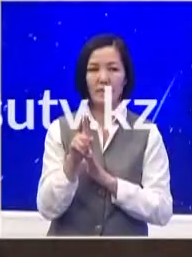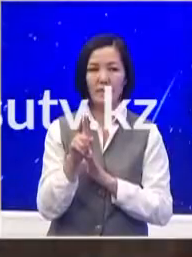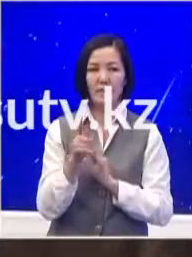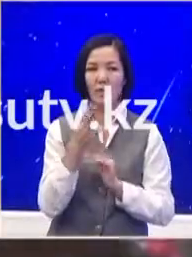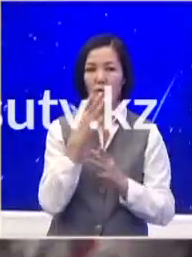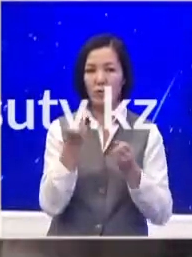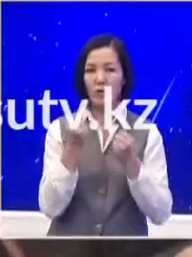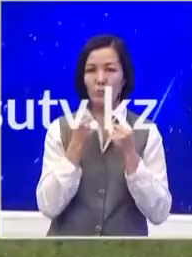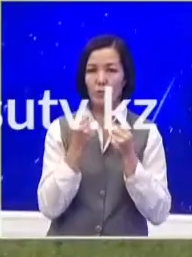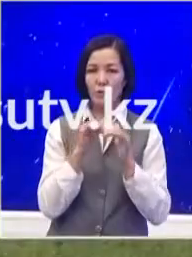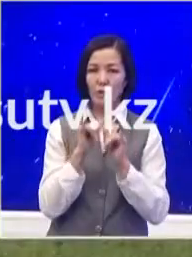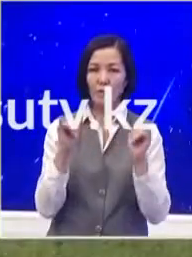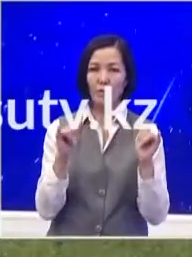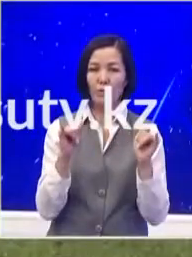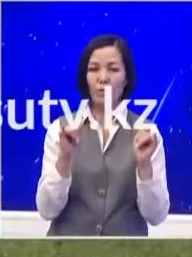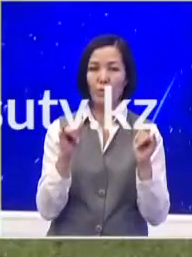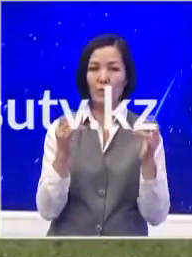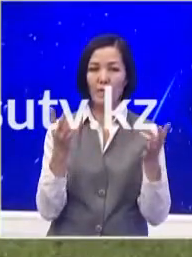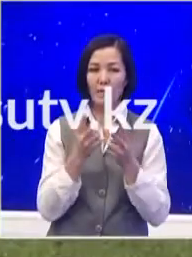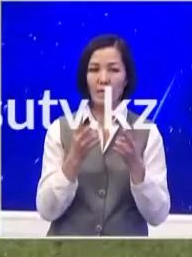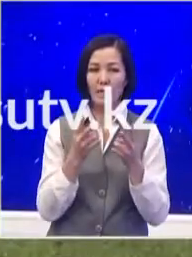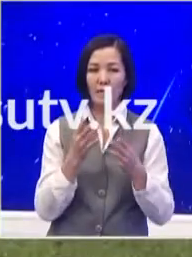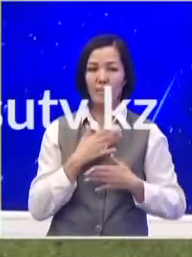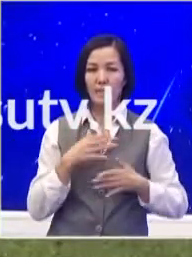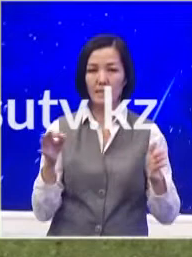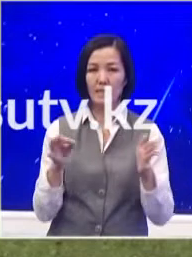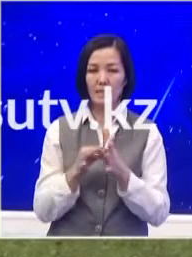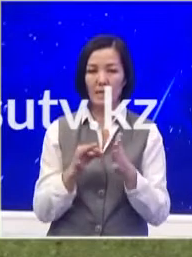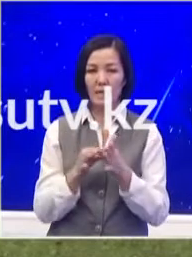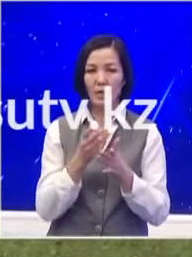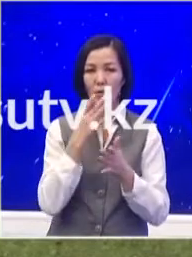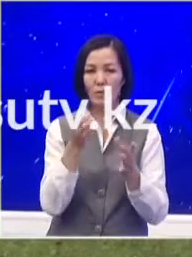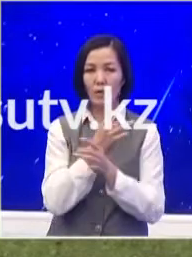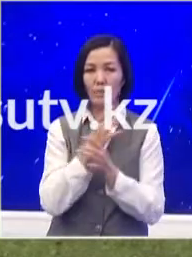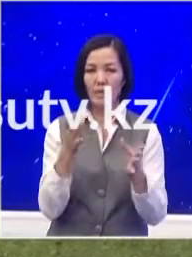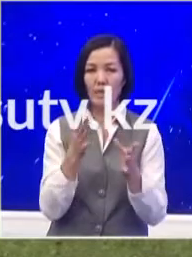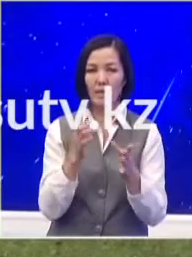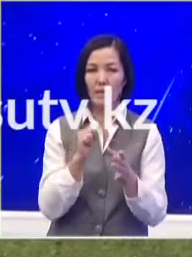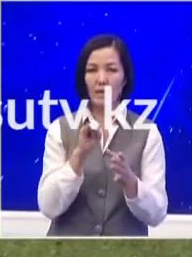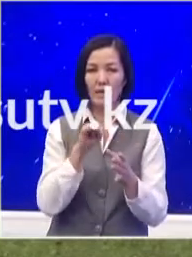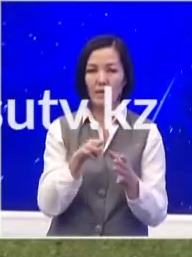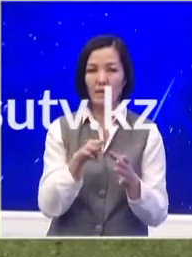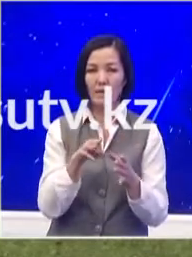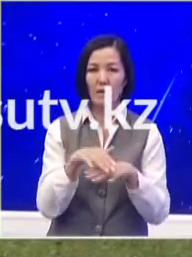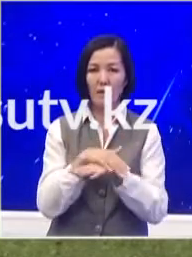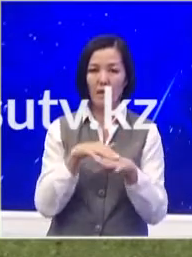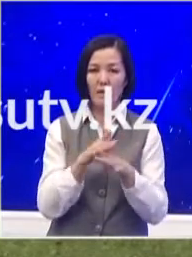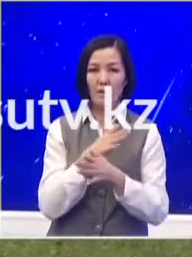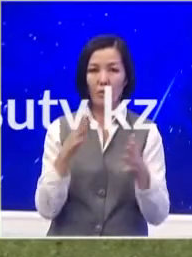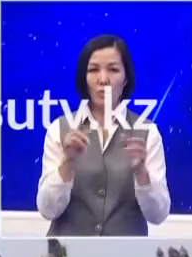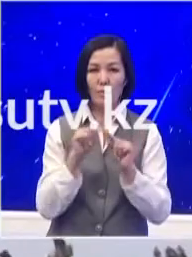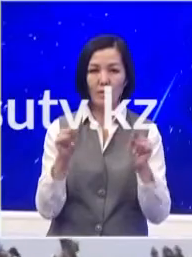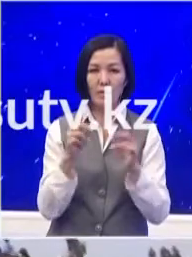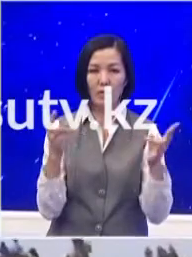ұлттық спорттарды өткізіп жатырмыз және бір мақсатымыз осы ұлттық мерекелерімізді, айттарымызды халықтың арасында кеңінен